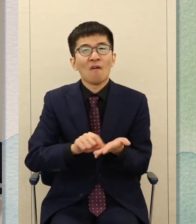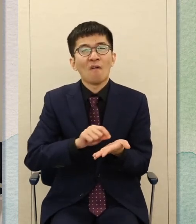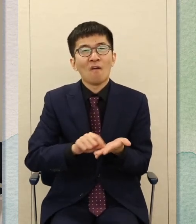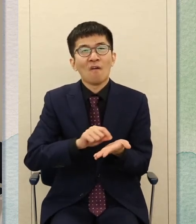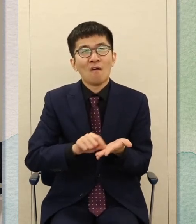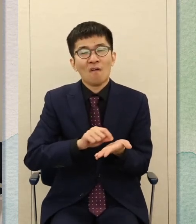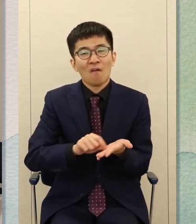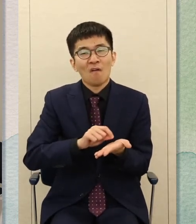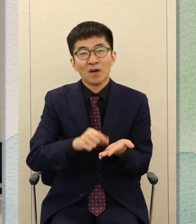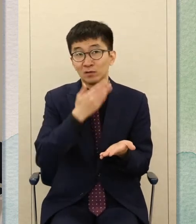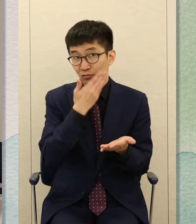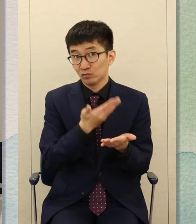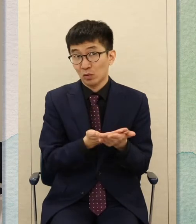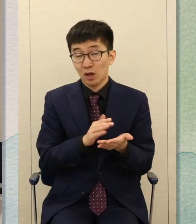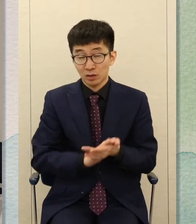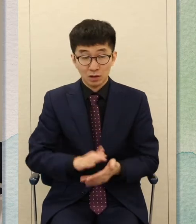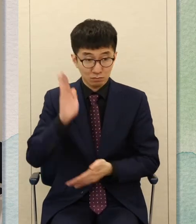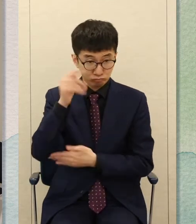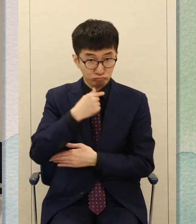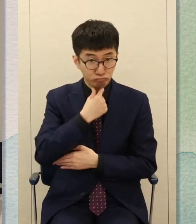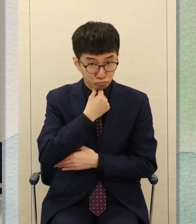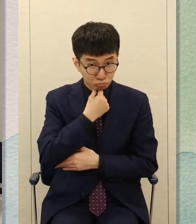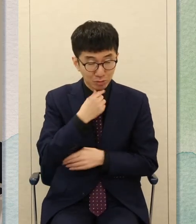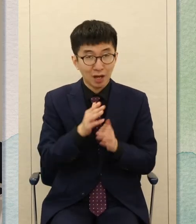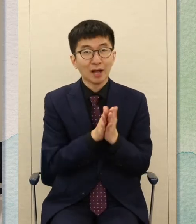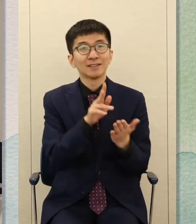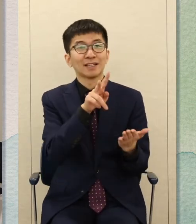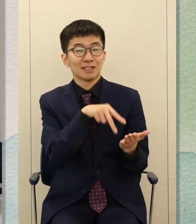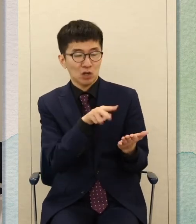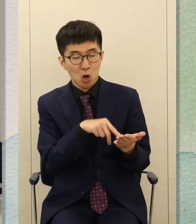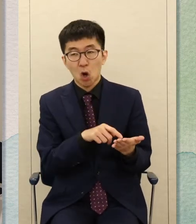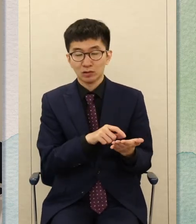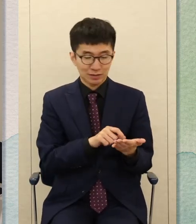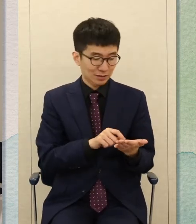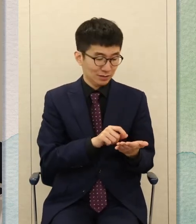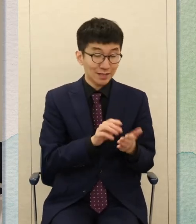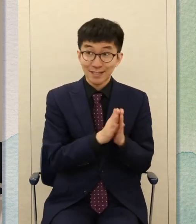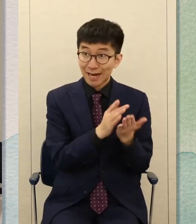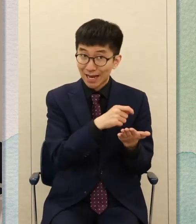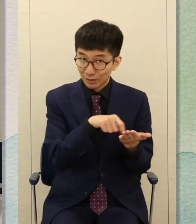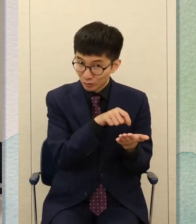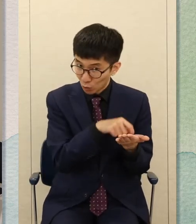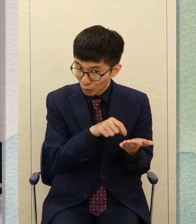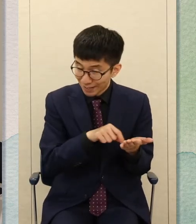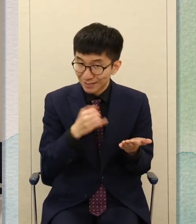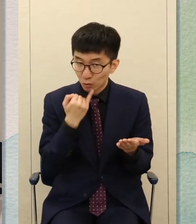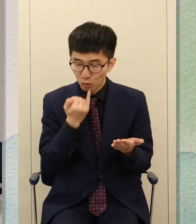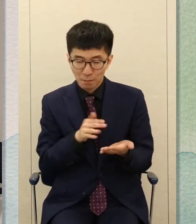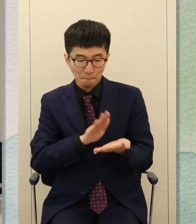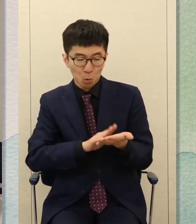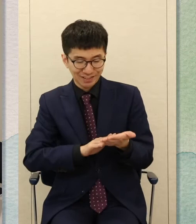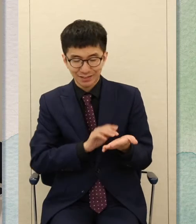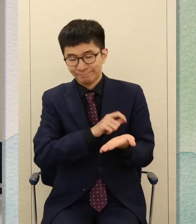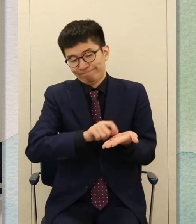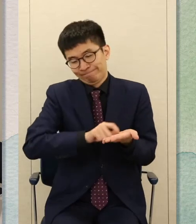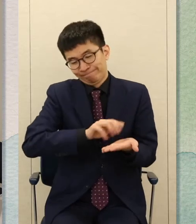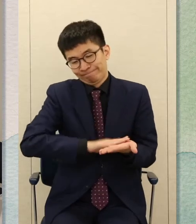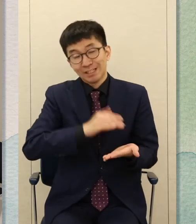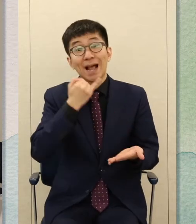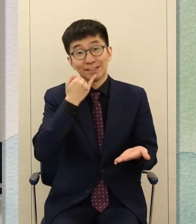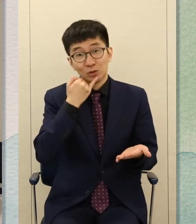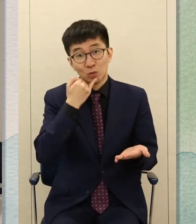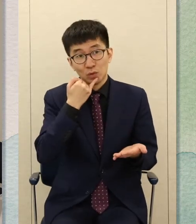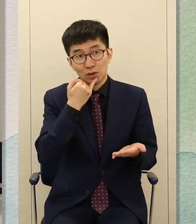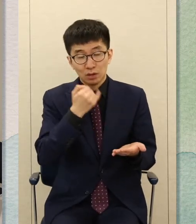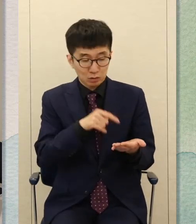싶은 말을 예, 책을 읽으면서 뭐 책 옆에 써도 되고요. 따로 메모장 마련해가지고 써서 가져오면 예,